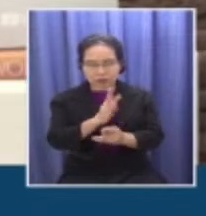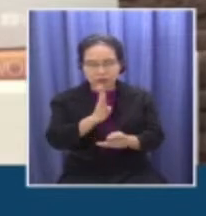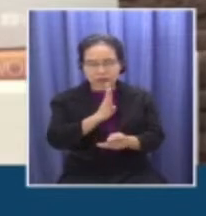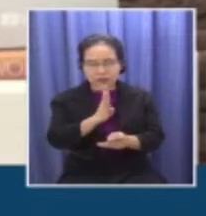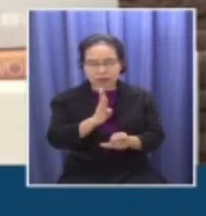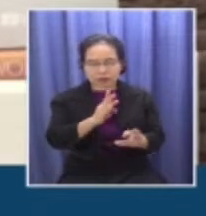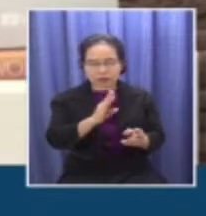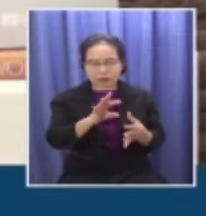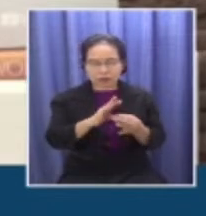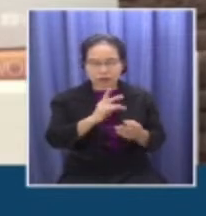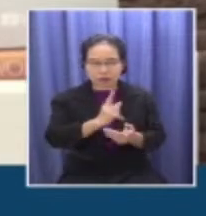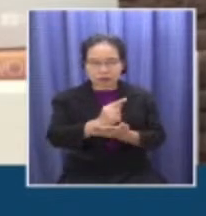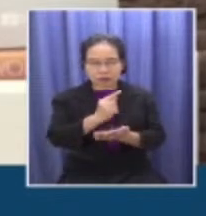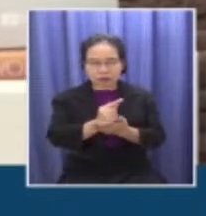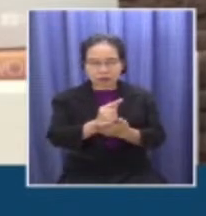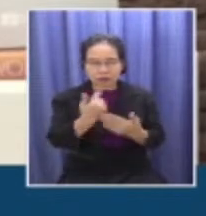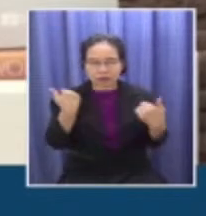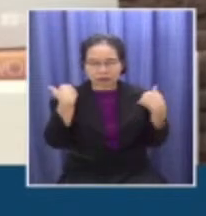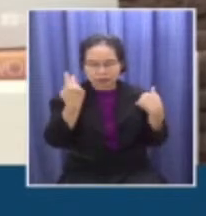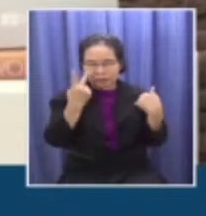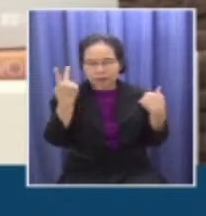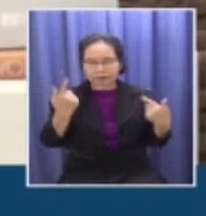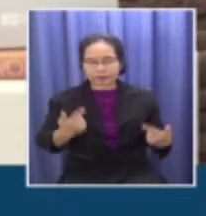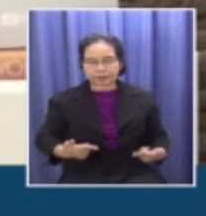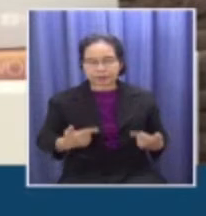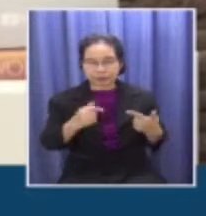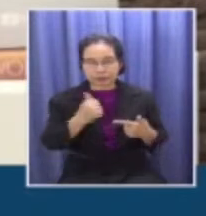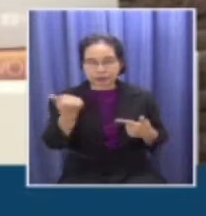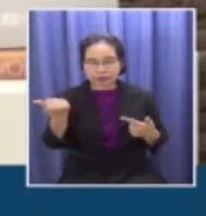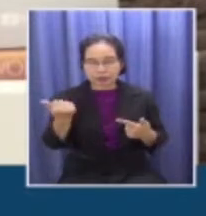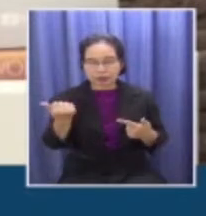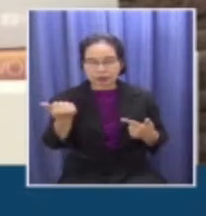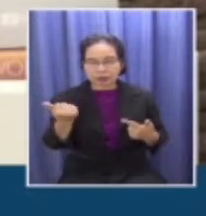sɛ ampa twere kronkron no aka nokore